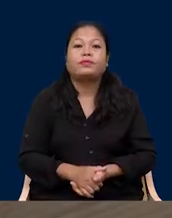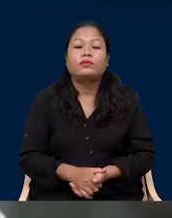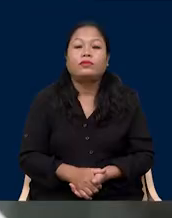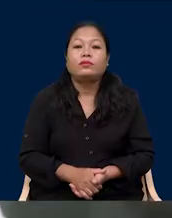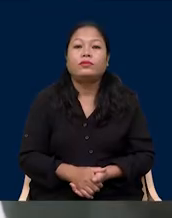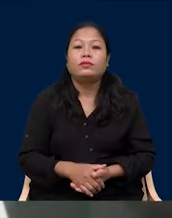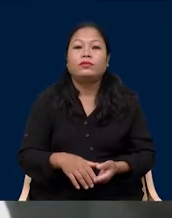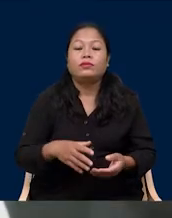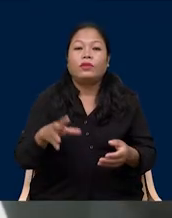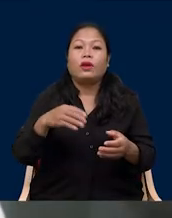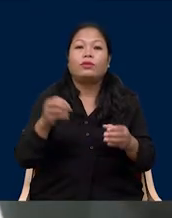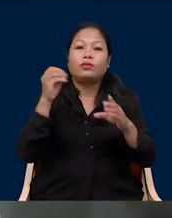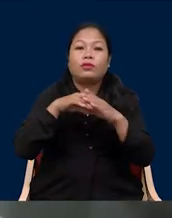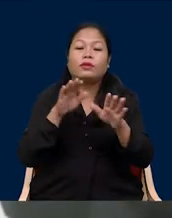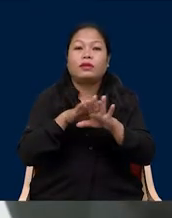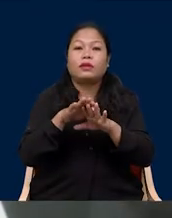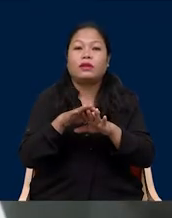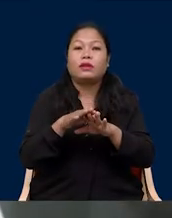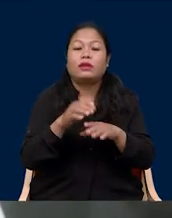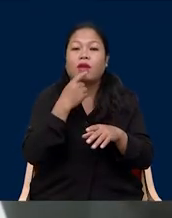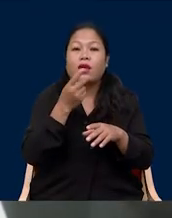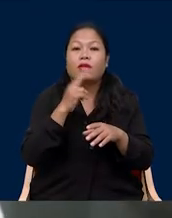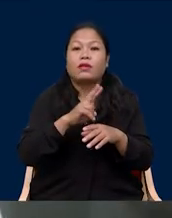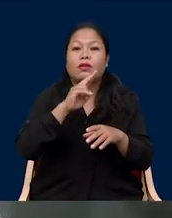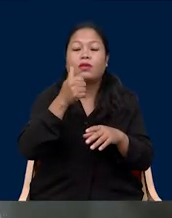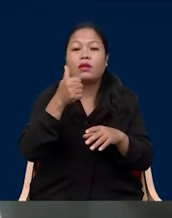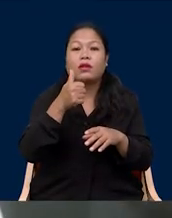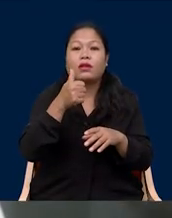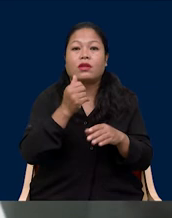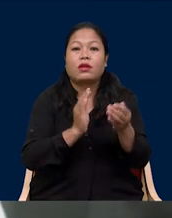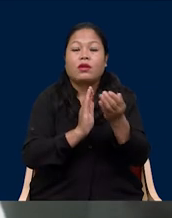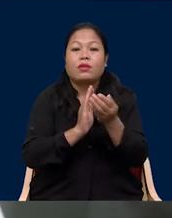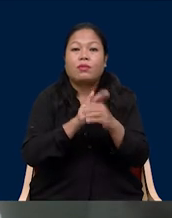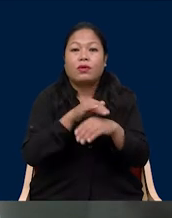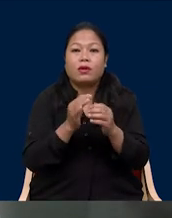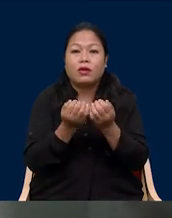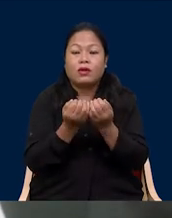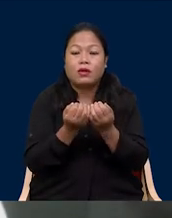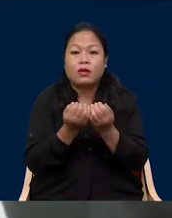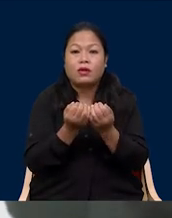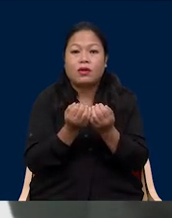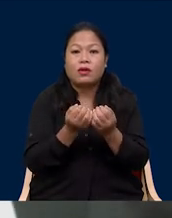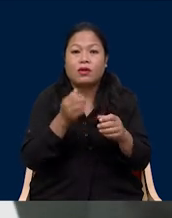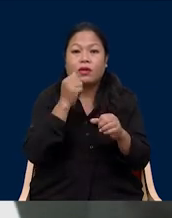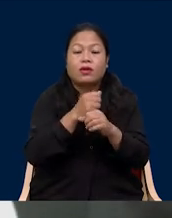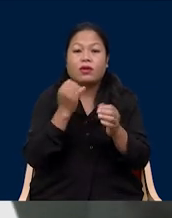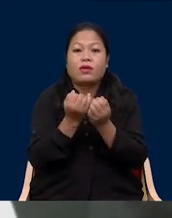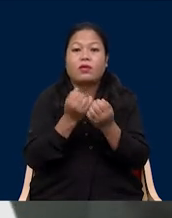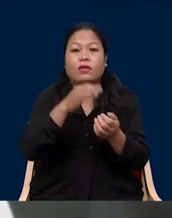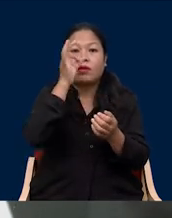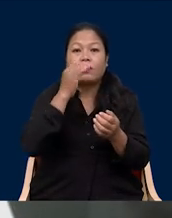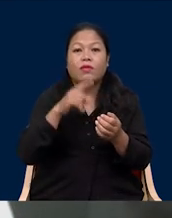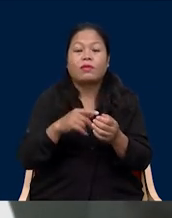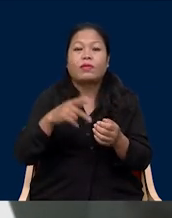सोनामजी. हाम्रो प्यानलिस्ट ज्यूहरूले पनि धेरै भनिसक्नु भएको छ यसको बारेमा. अब क्लाइमेट चेन्ज अहिले एकदमै बर्निङ इस्यु, एकदमै हामीले